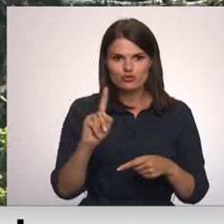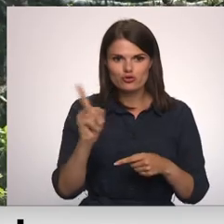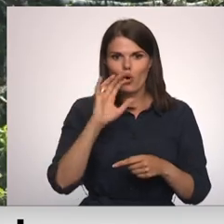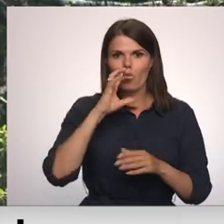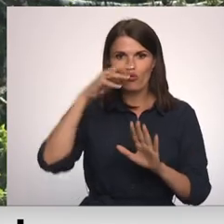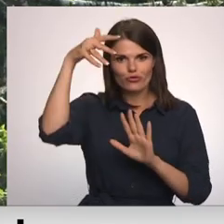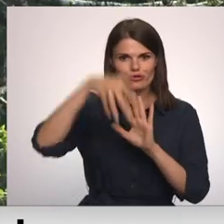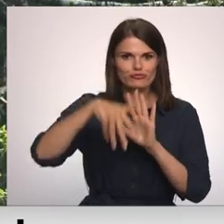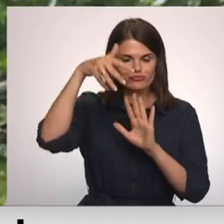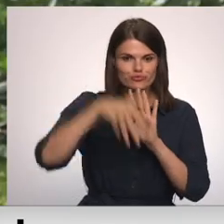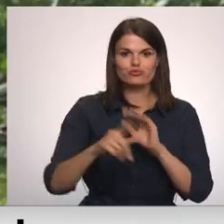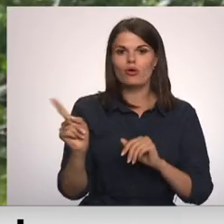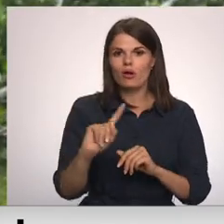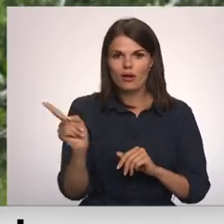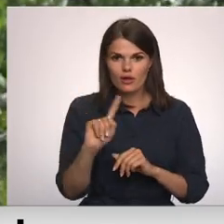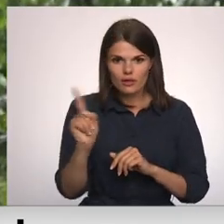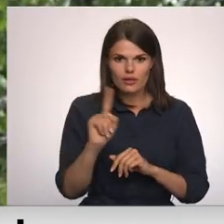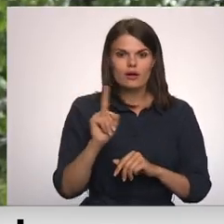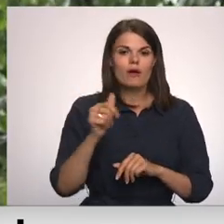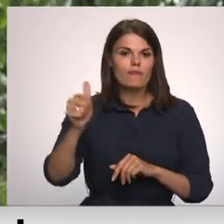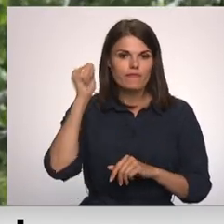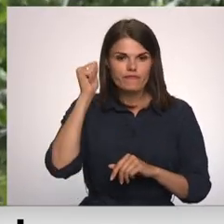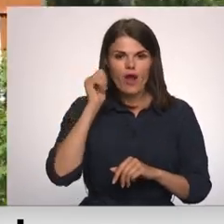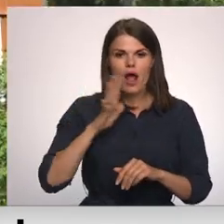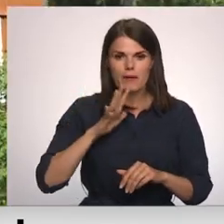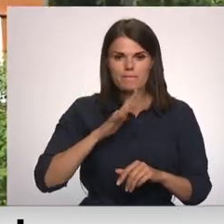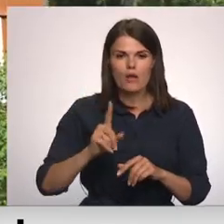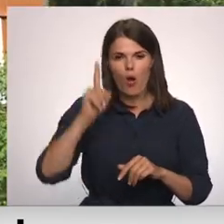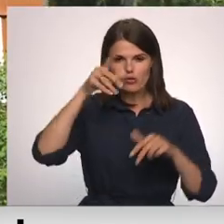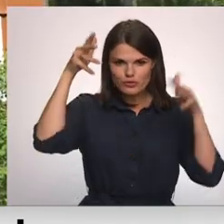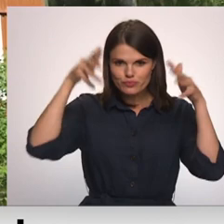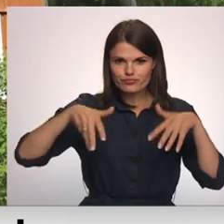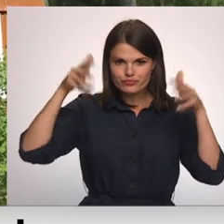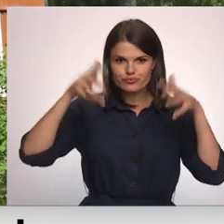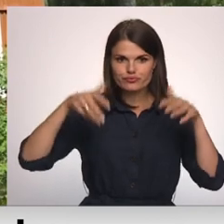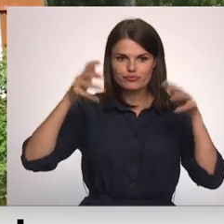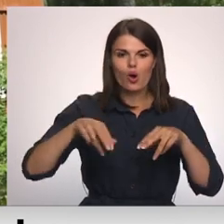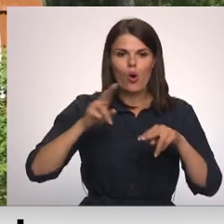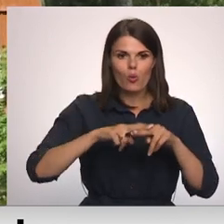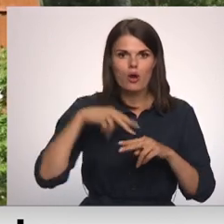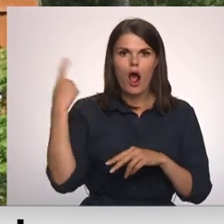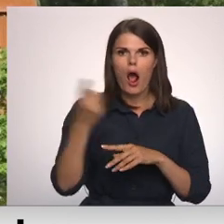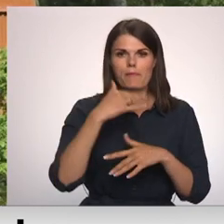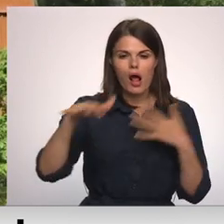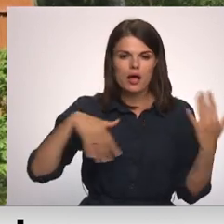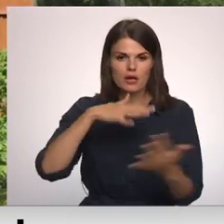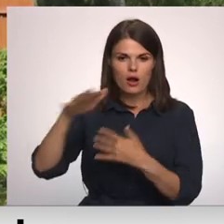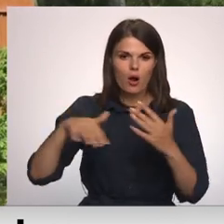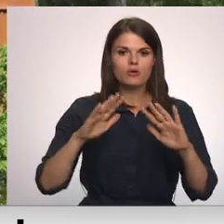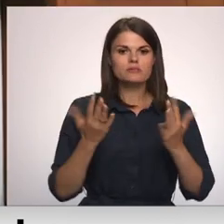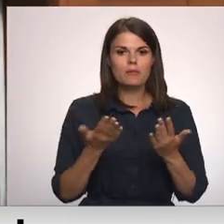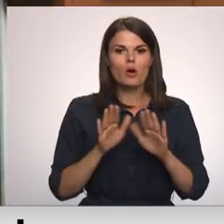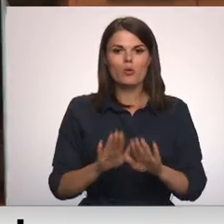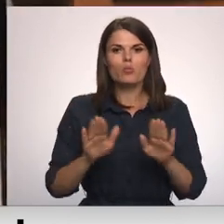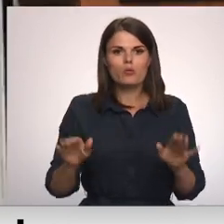kur plūst, tas ir skaidrs, jo vakar tur plūdoja augša. Par spīti tam, ka apkārt valda haos, muzeja darbiniece Ērika slauka